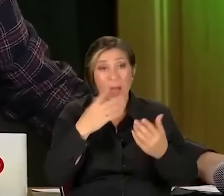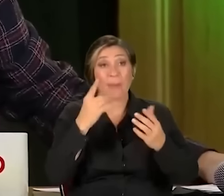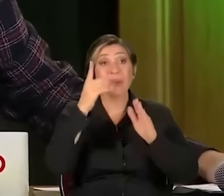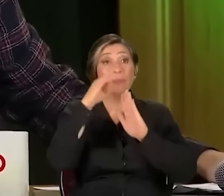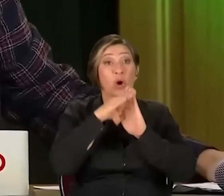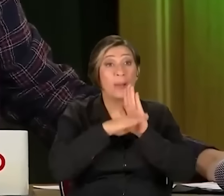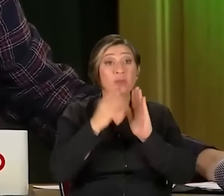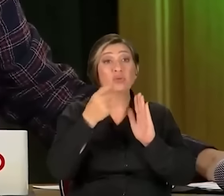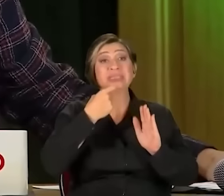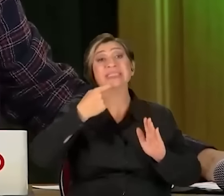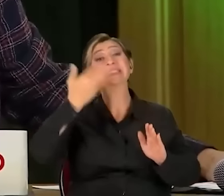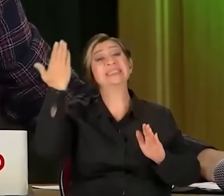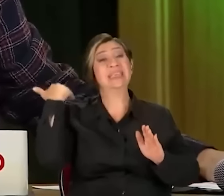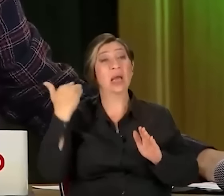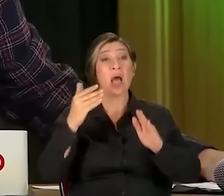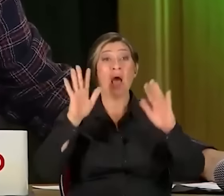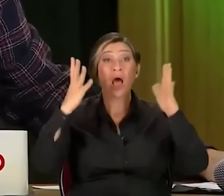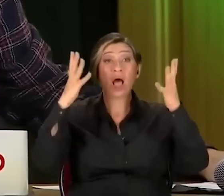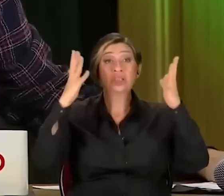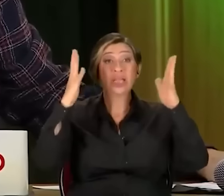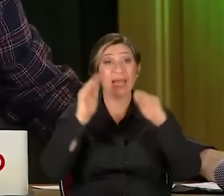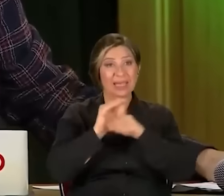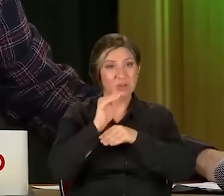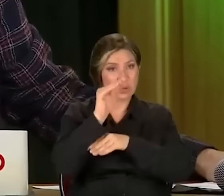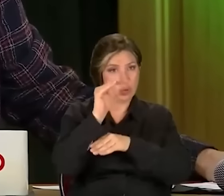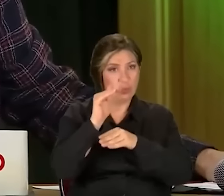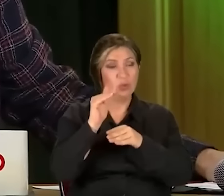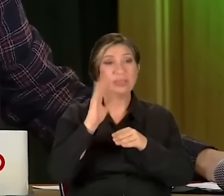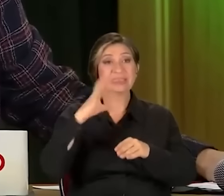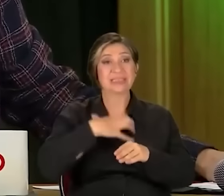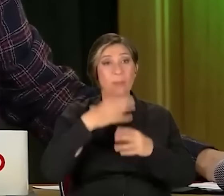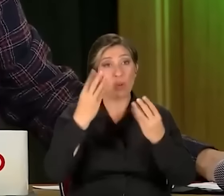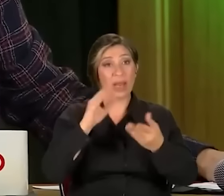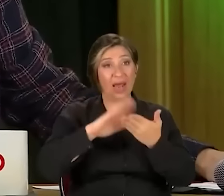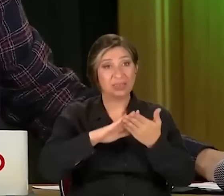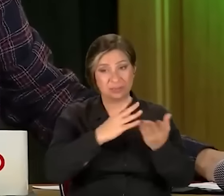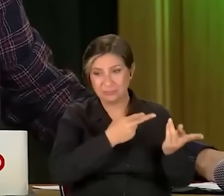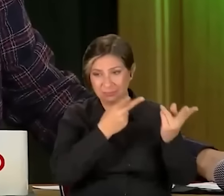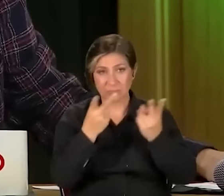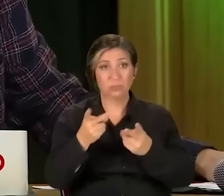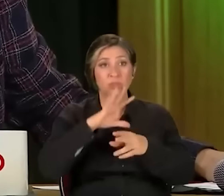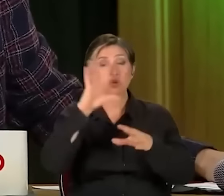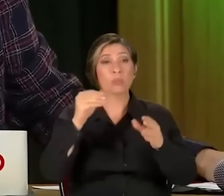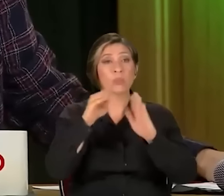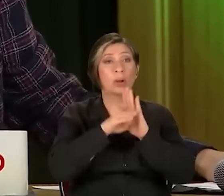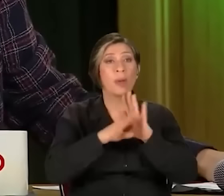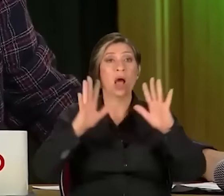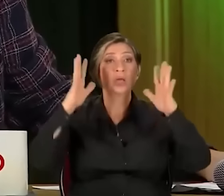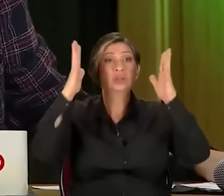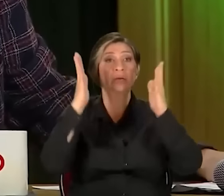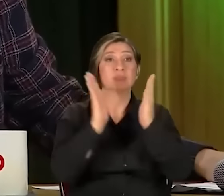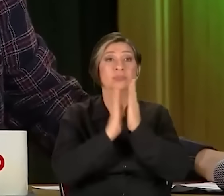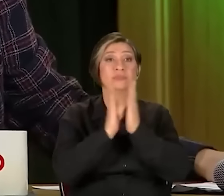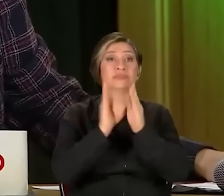bir programda çok sene önceydi. Alkışlarla Yaşıyorum'un sahibi olan arkadaşı programa çıkardık. Bütün program boyunca Alkışlarla